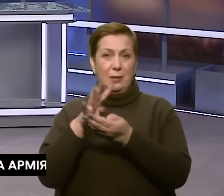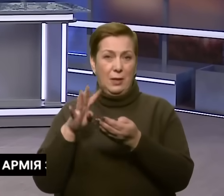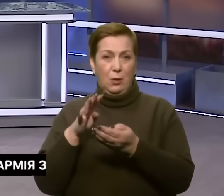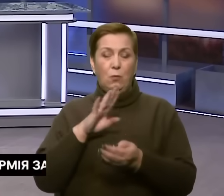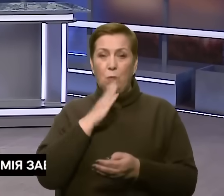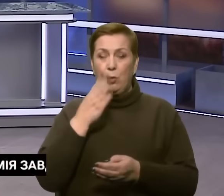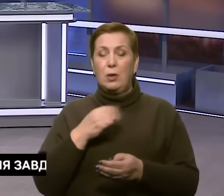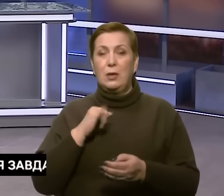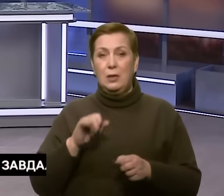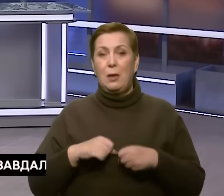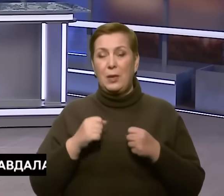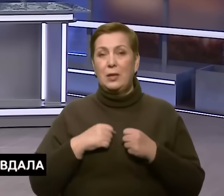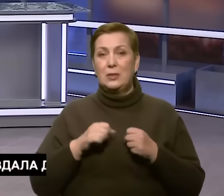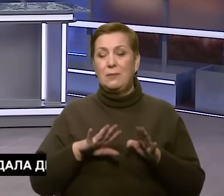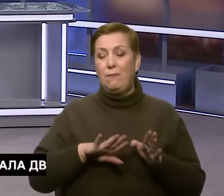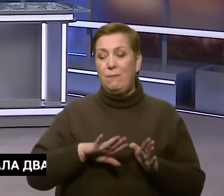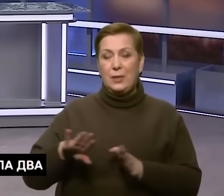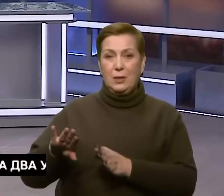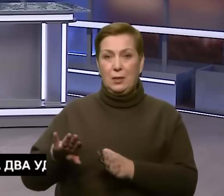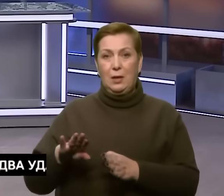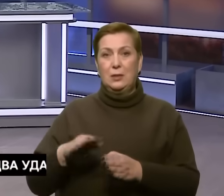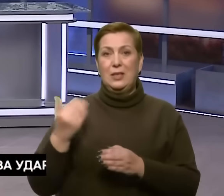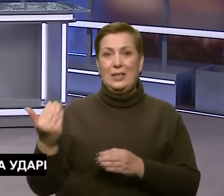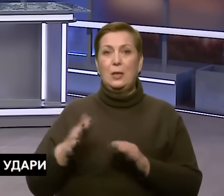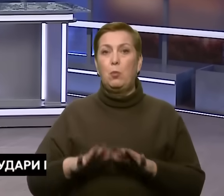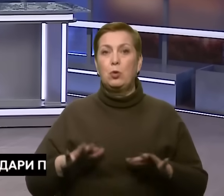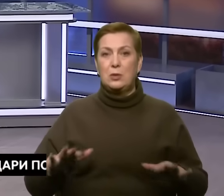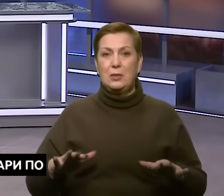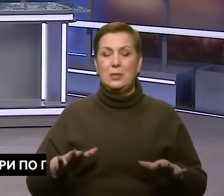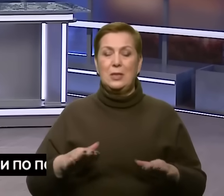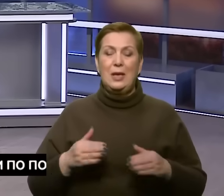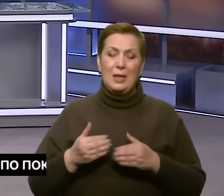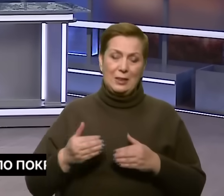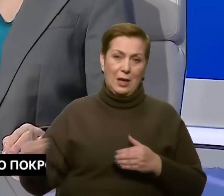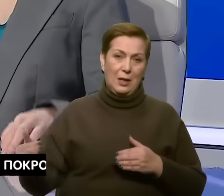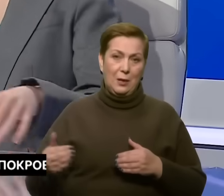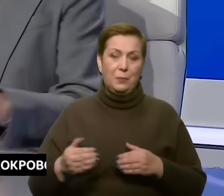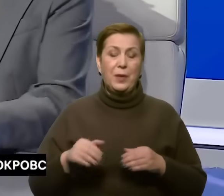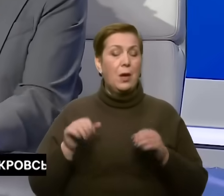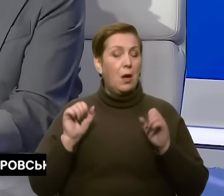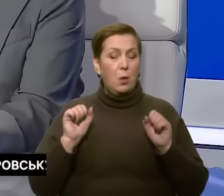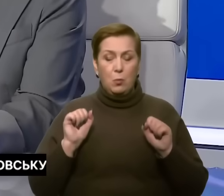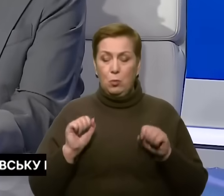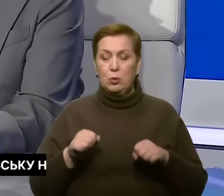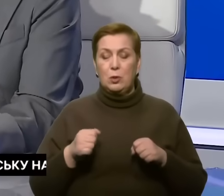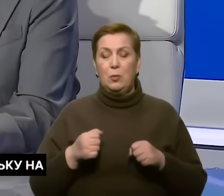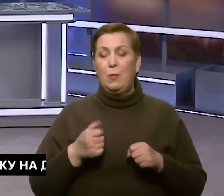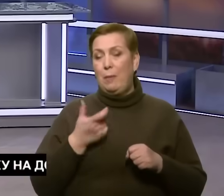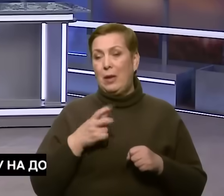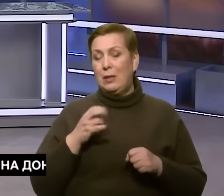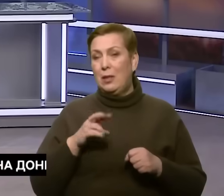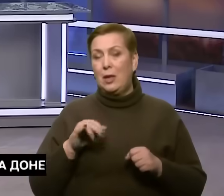намагатися відкидати ці позиції якомога далі. Пані Наталі, можемо тільки побажати від себе успіху вам у цій роботі. Дякуємо,